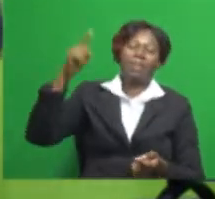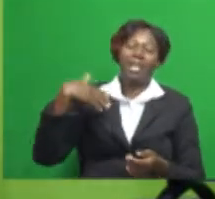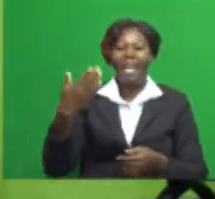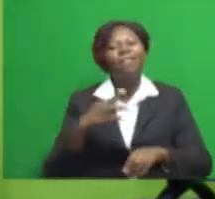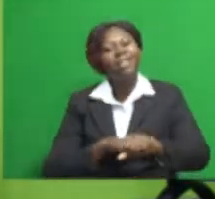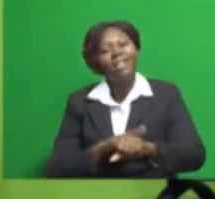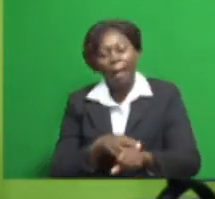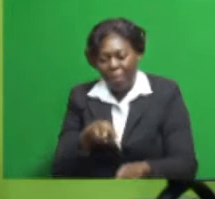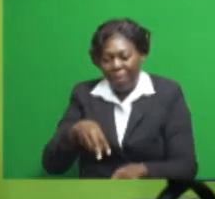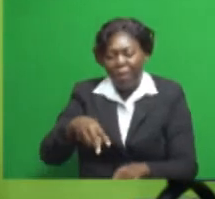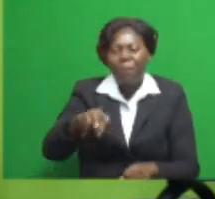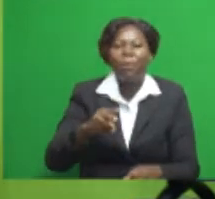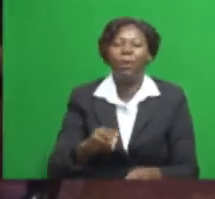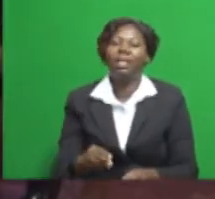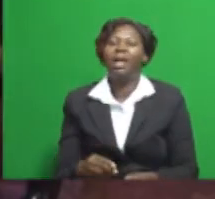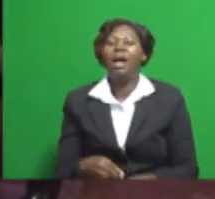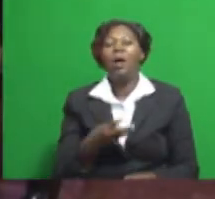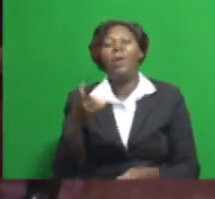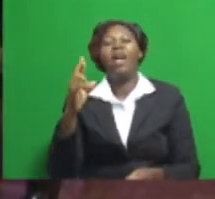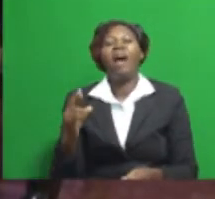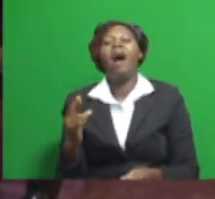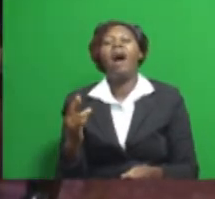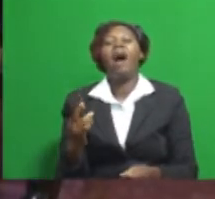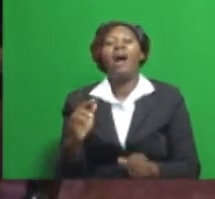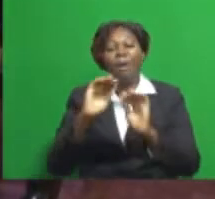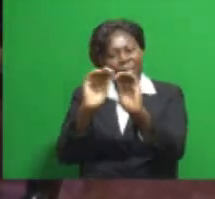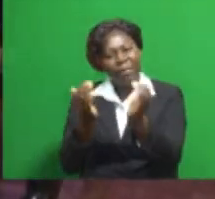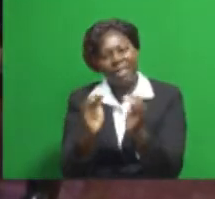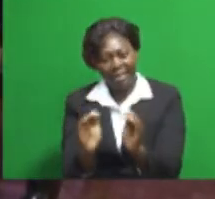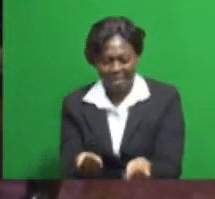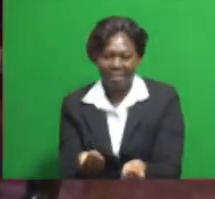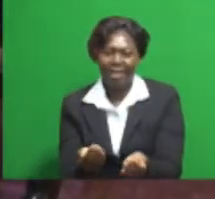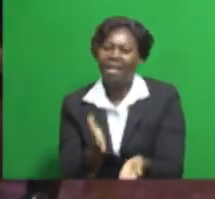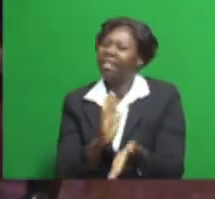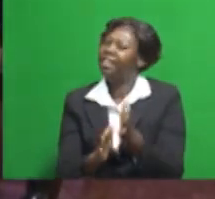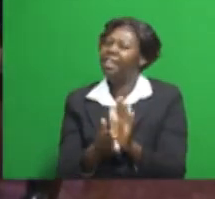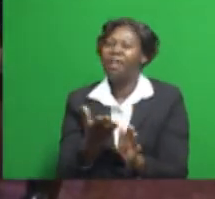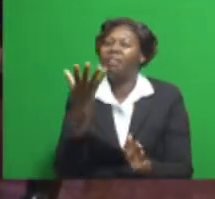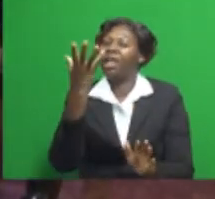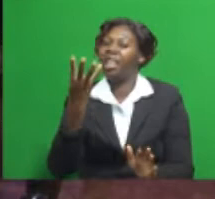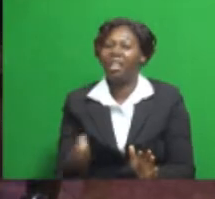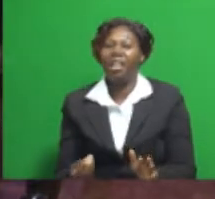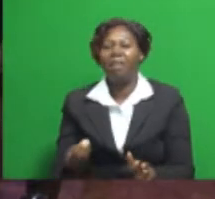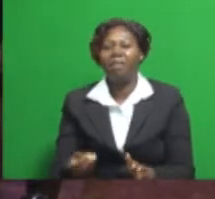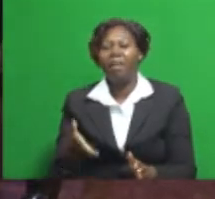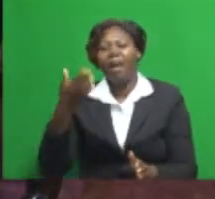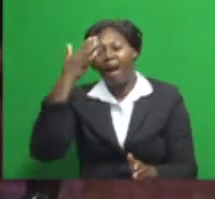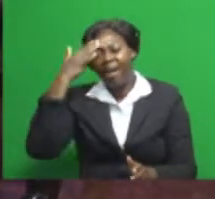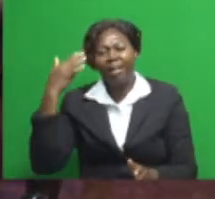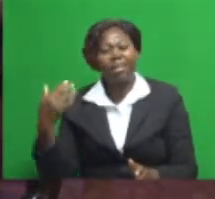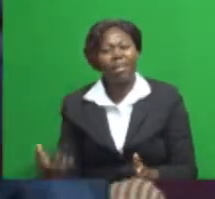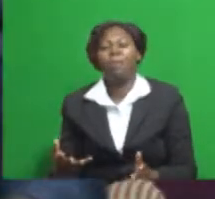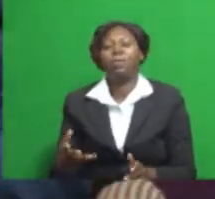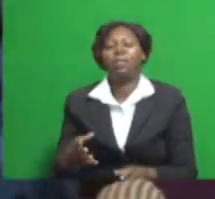hatifani kutombodauta Mwari. Aiwa kana. Zvikatoita kunge zvapesa nepaside kutota atendera kwete kuti apererwa nesecurity.